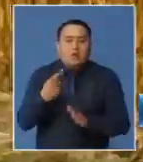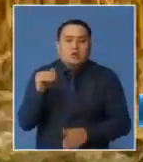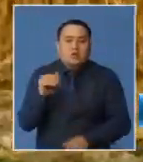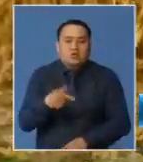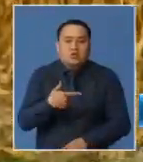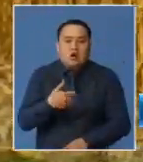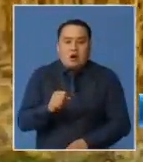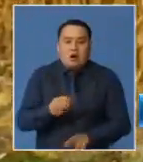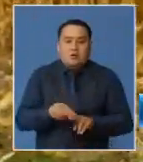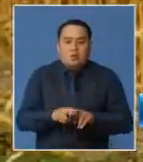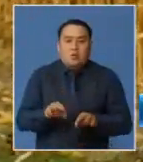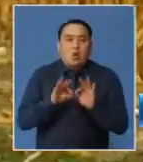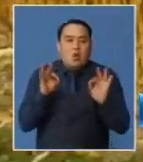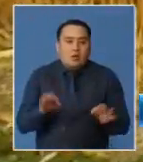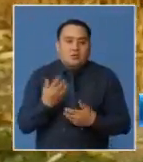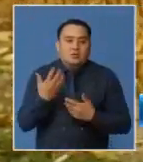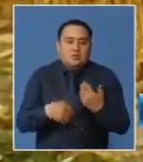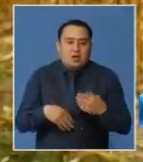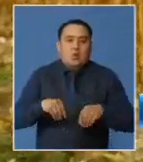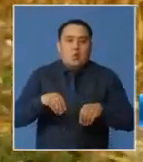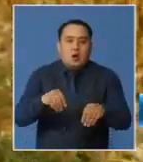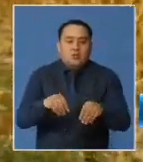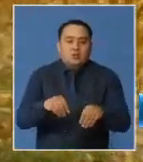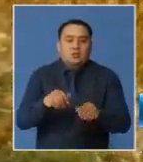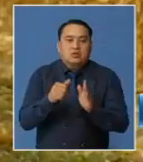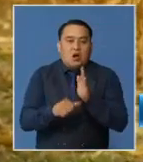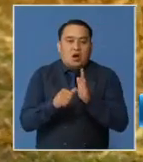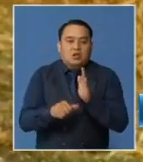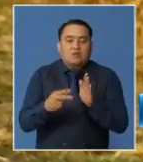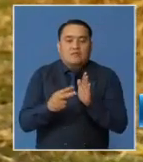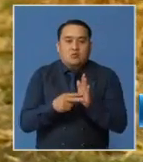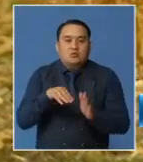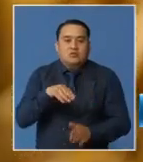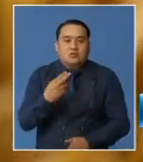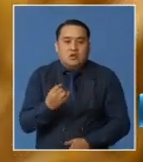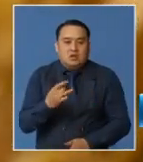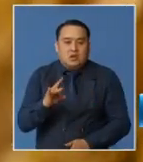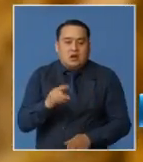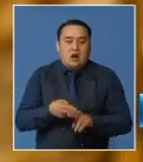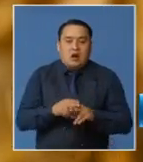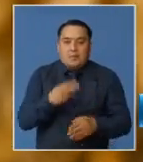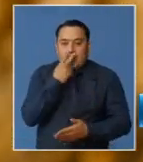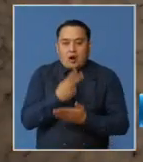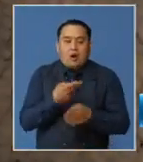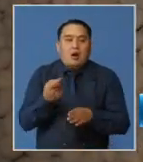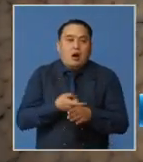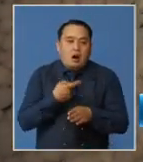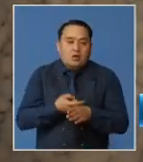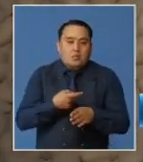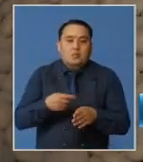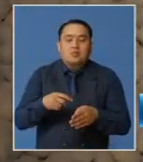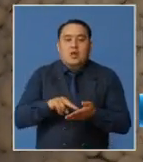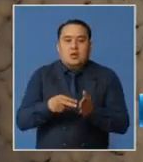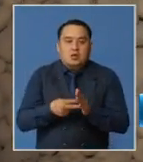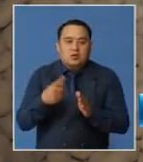тысяч гектаров. Таким образом, средняя урожайность составит почти 68 центнеров. В показателях не отстает и картофель. Планируется